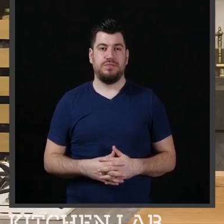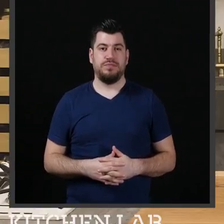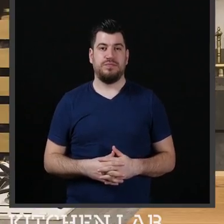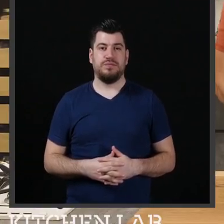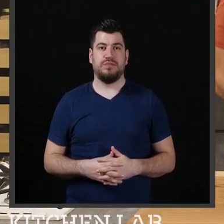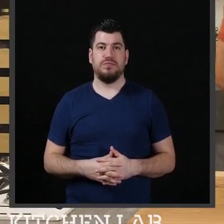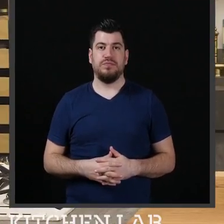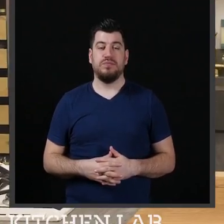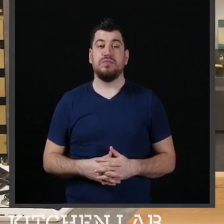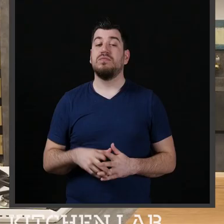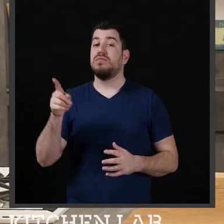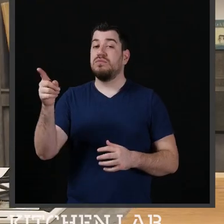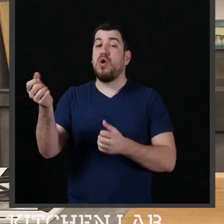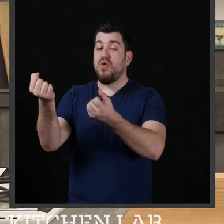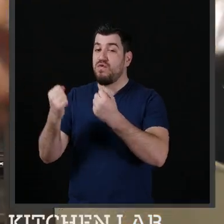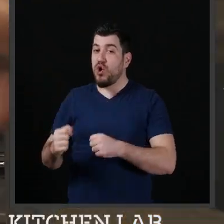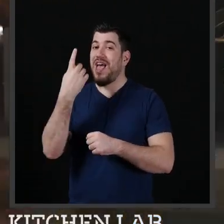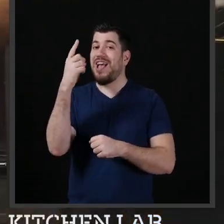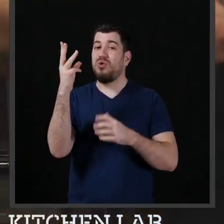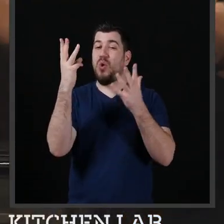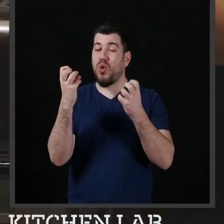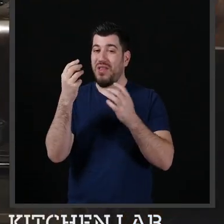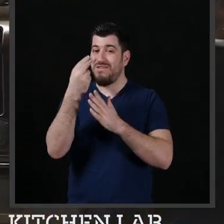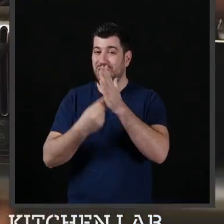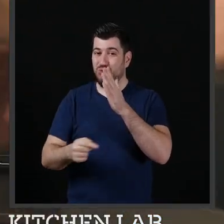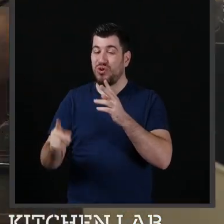Και ο φούρνος μείνει προθερμασμένος σε 180 βαθμούς στον αέρα.